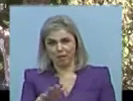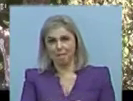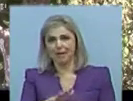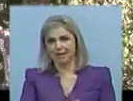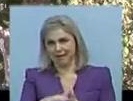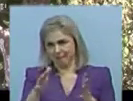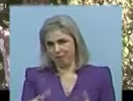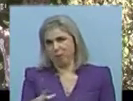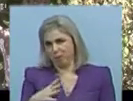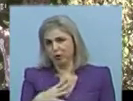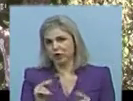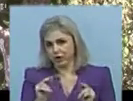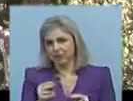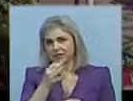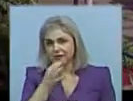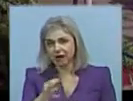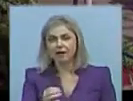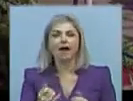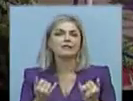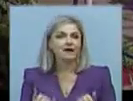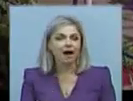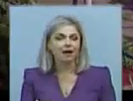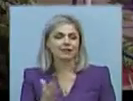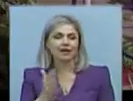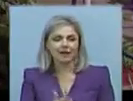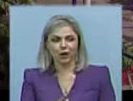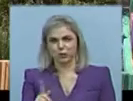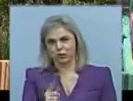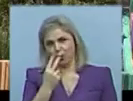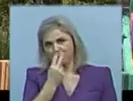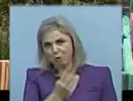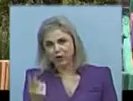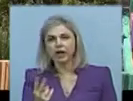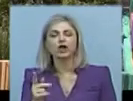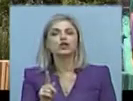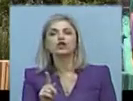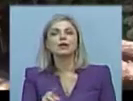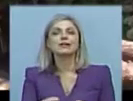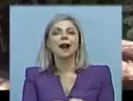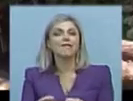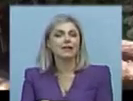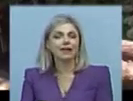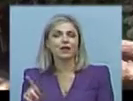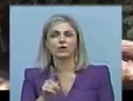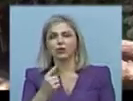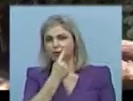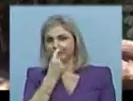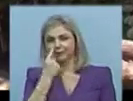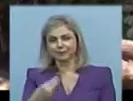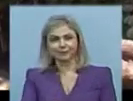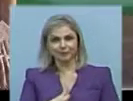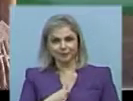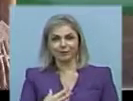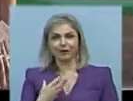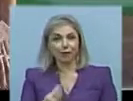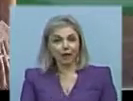був, скажімо так, чесно. То зараз є на що подивитися, з чим порівняти, чим помилувати очі свої.